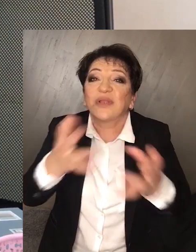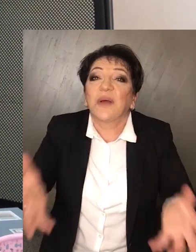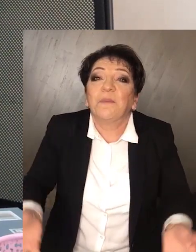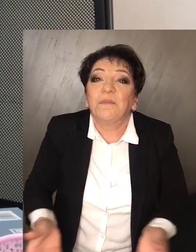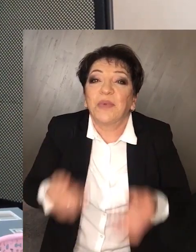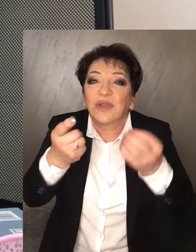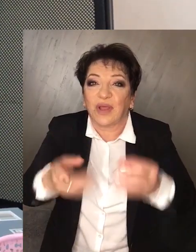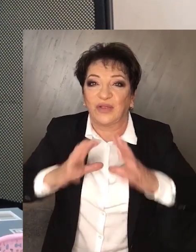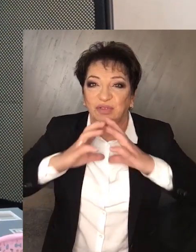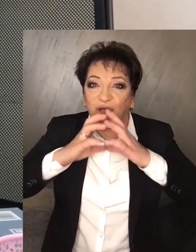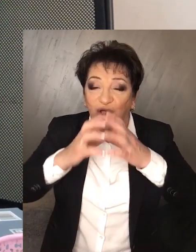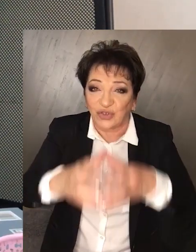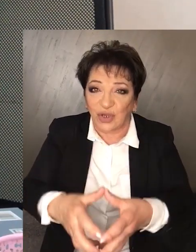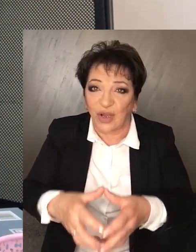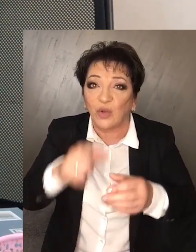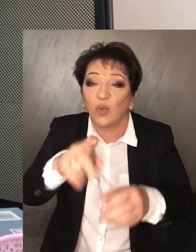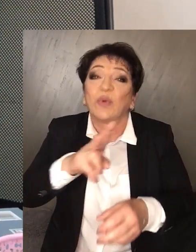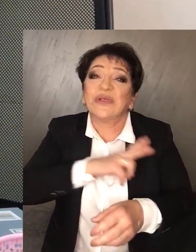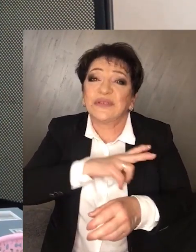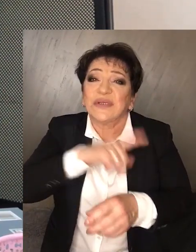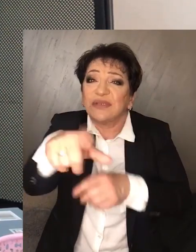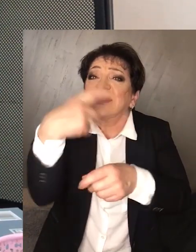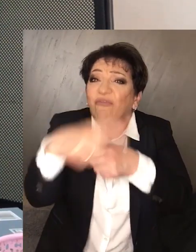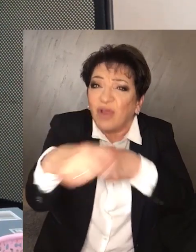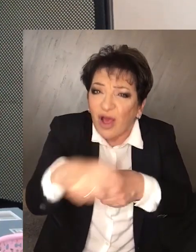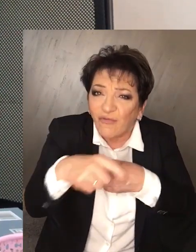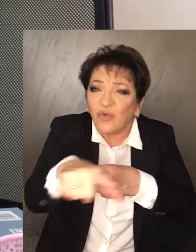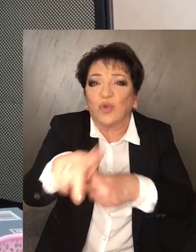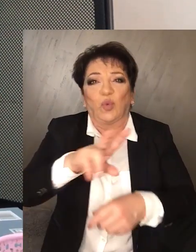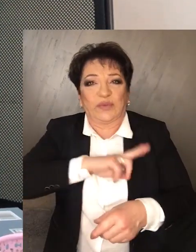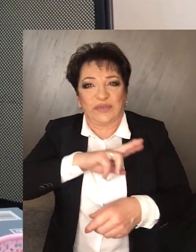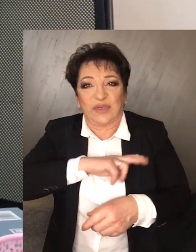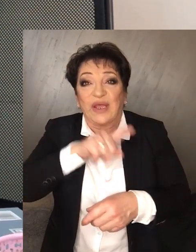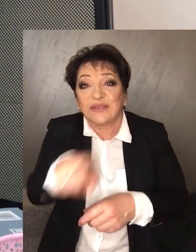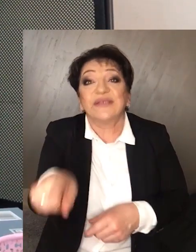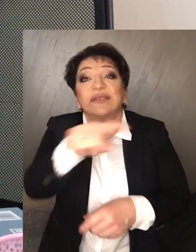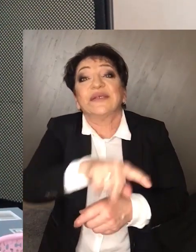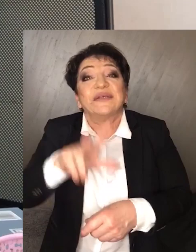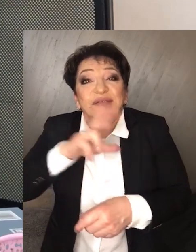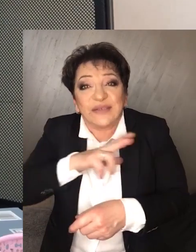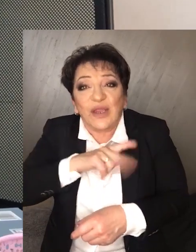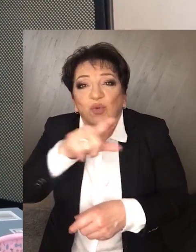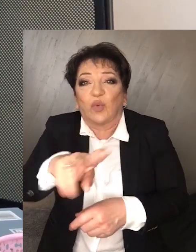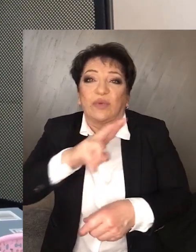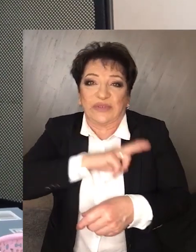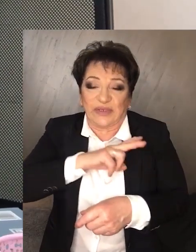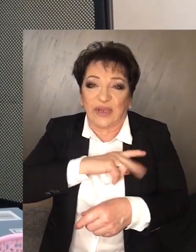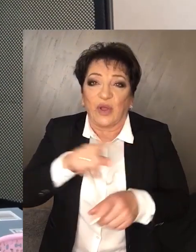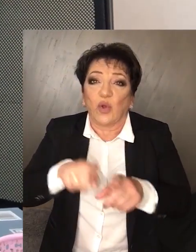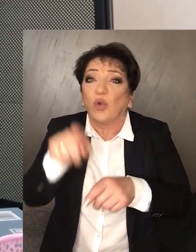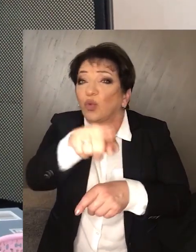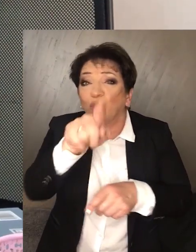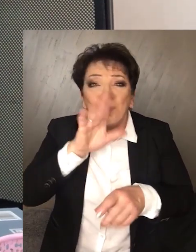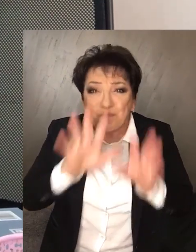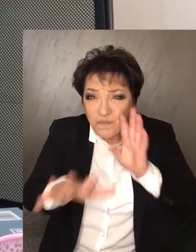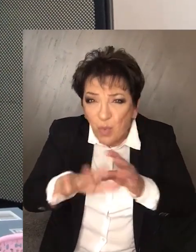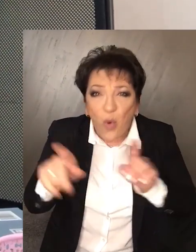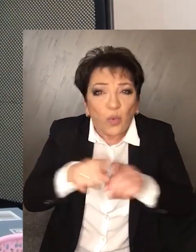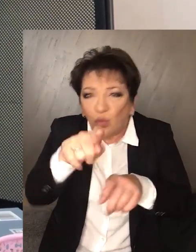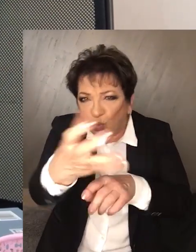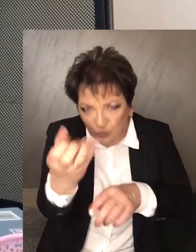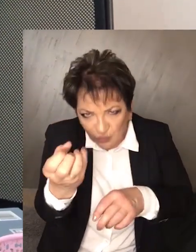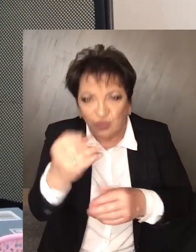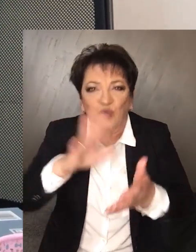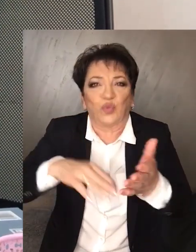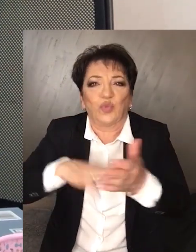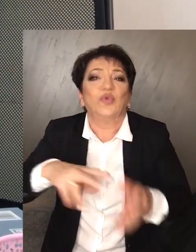անվերջ սիրեք, սերն է, որ պիտի փրկի այս աշխարհը, սիրեք, երբեք, ձեզ կվիրավորեն, դուք սիրեք, ձեզ